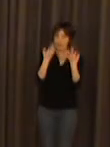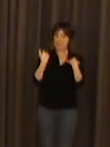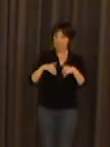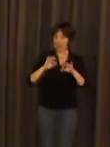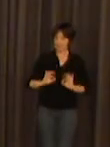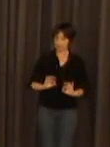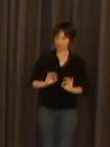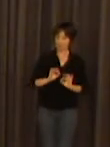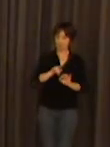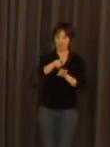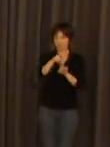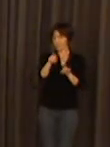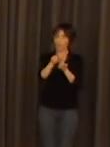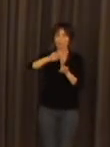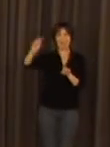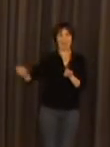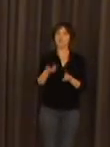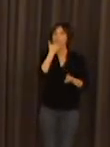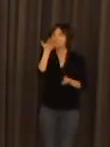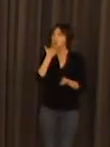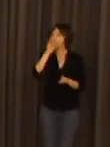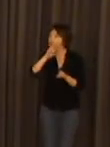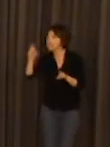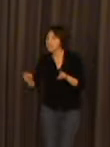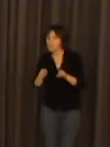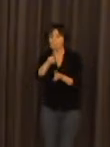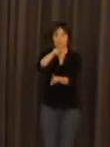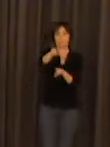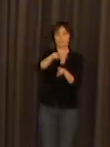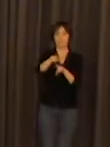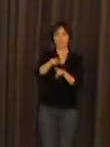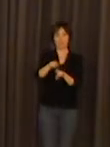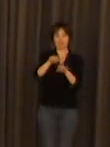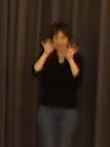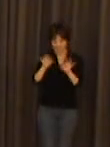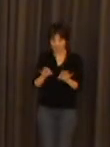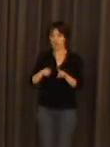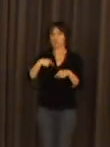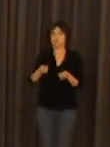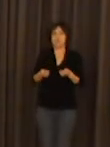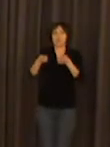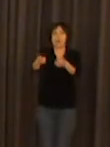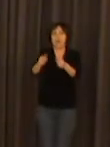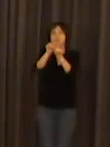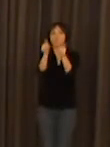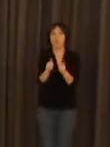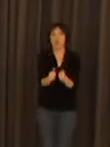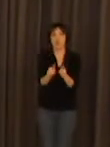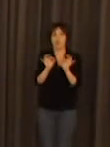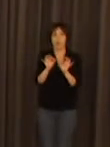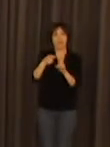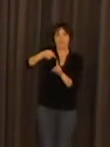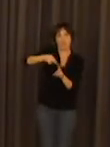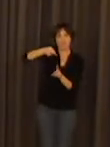tries entre la variació possible, puguem dir aquest és el model de referència. I com s'està fent en